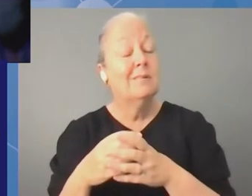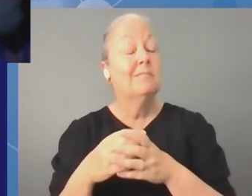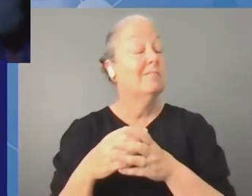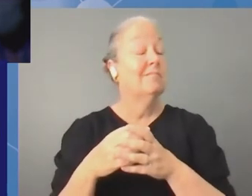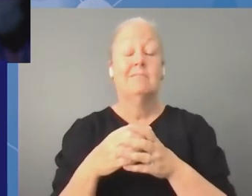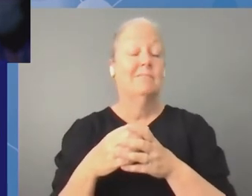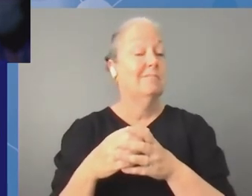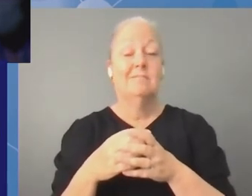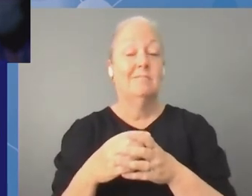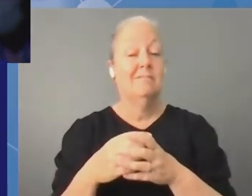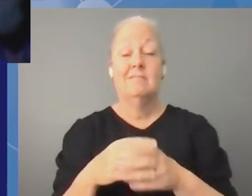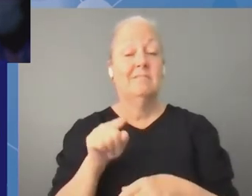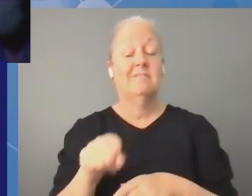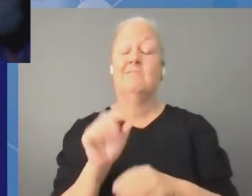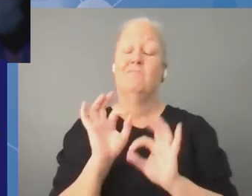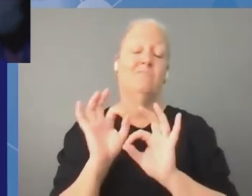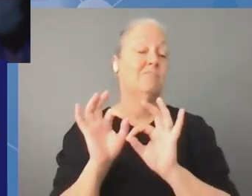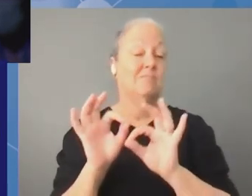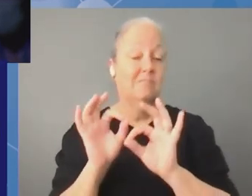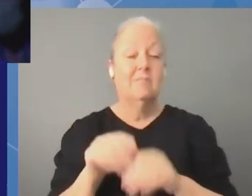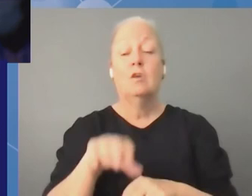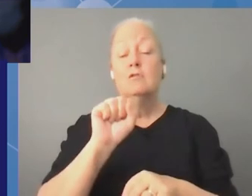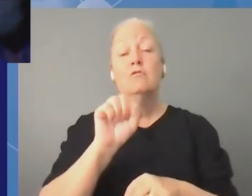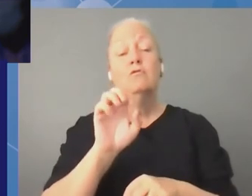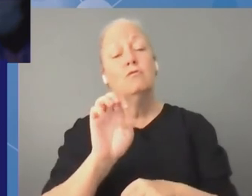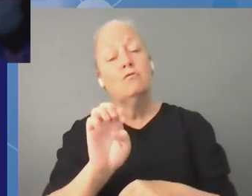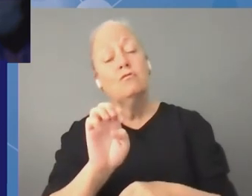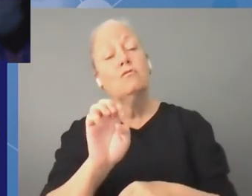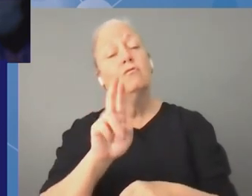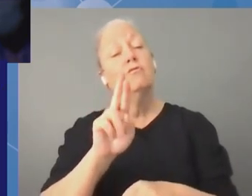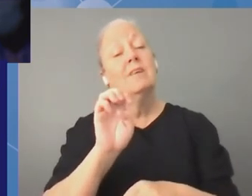组，我印象非常深刻的吧，